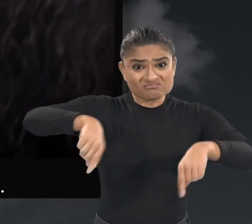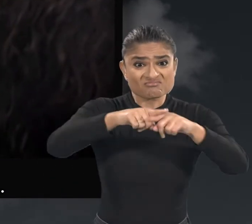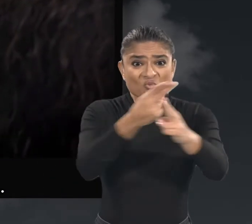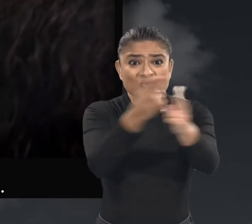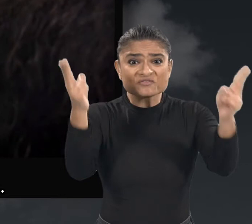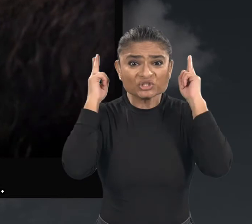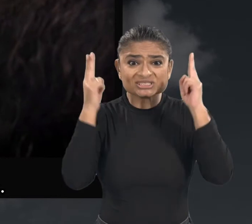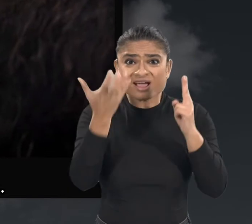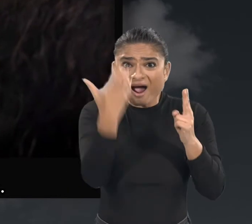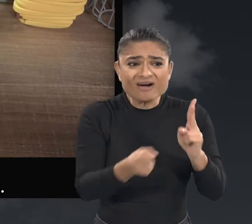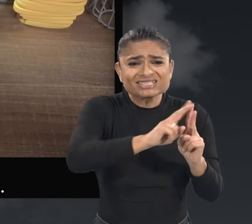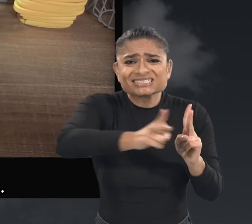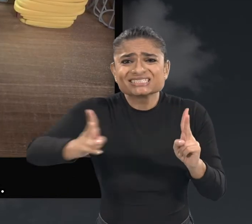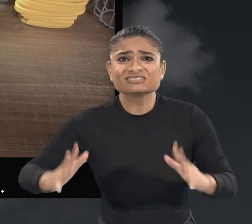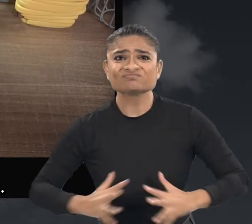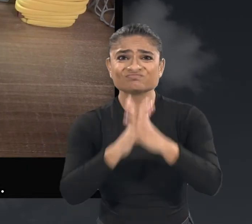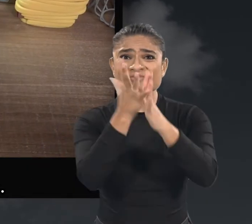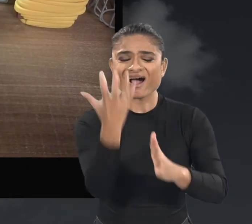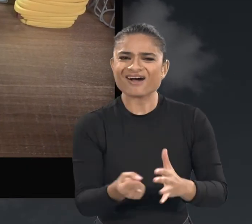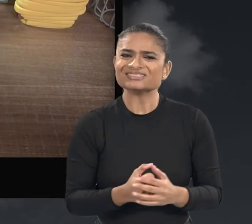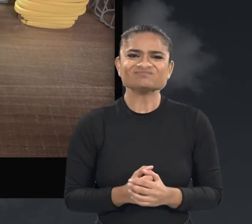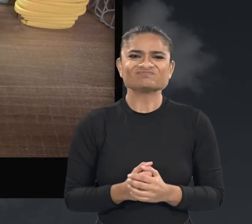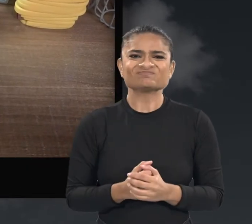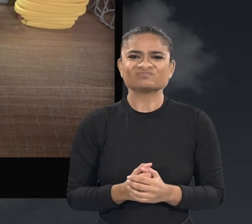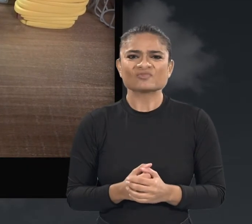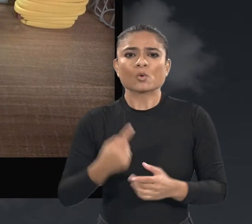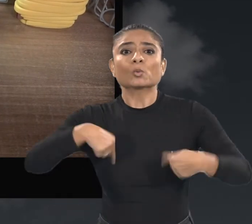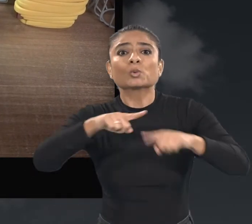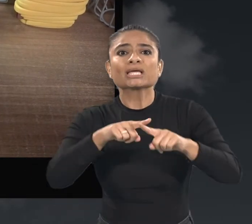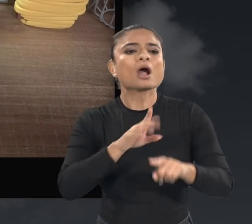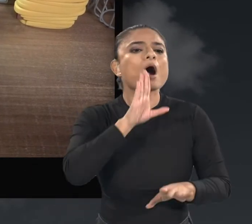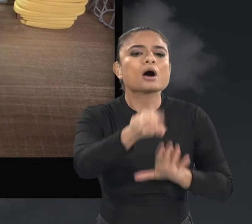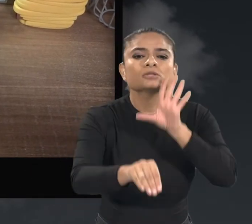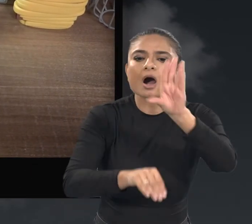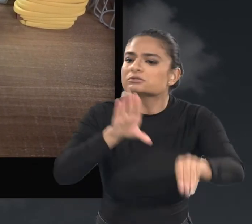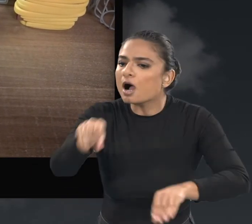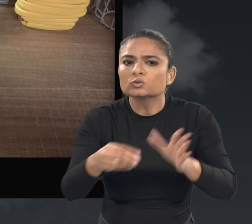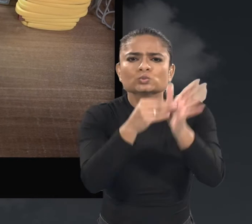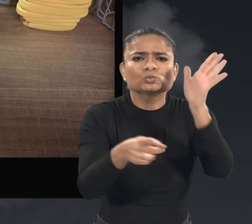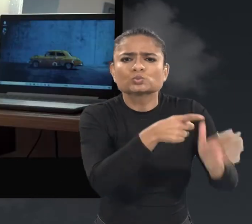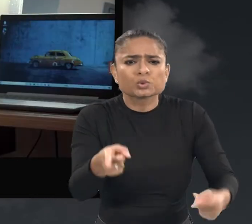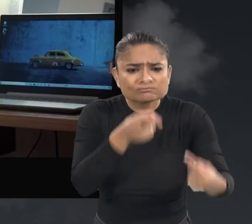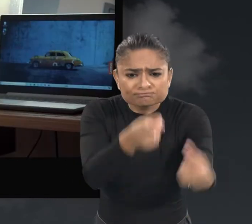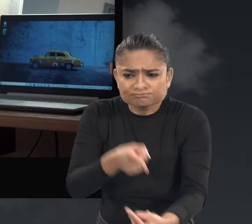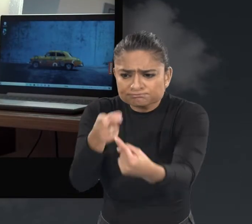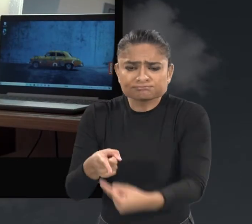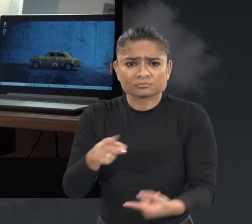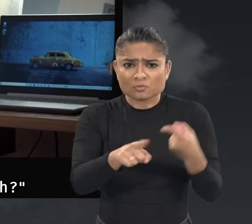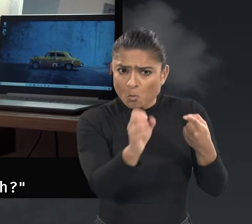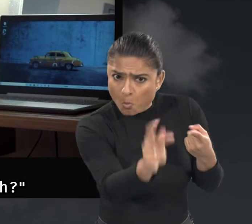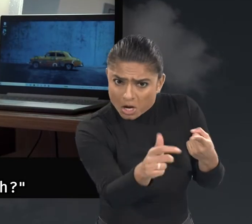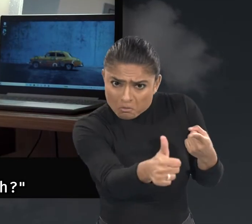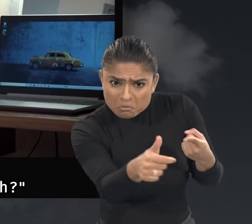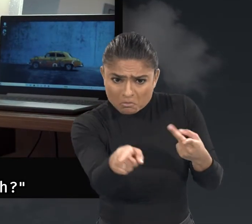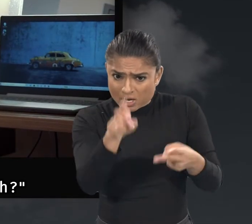eintlik acts of solidarity op campus om eerlik te wees. Vra ons nie gereeld ons mede-leerders of so nie,